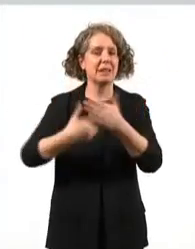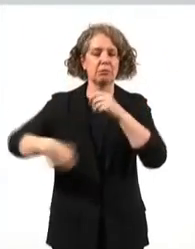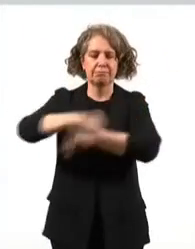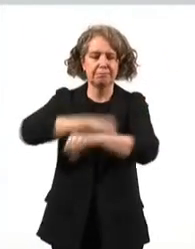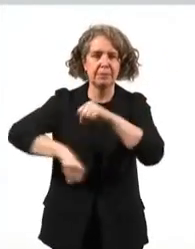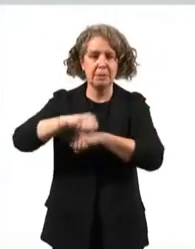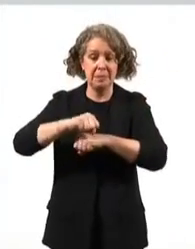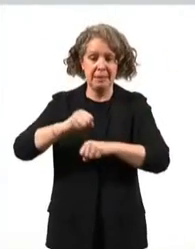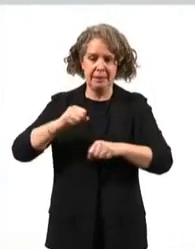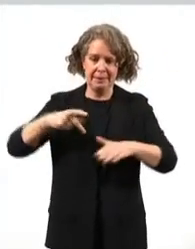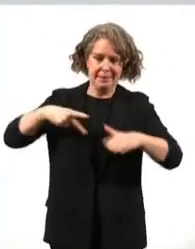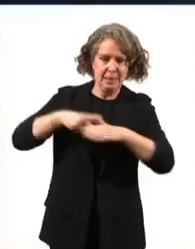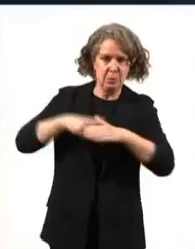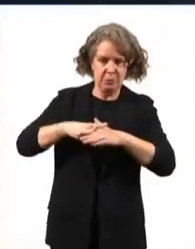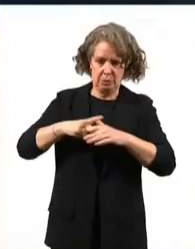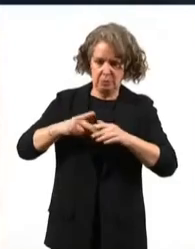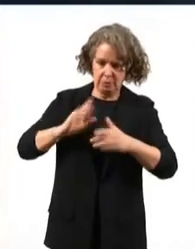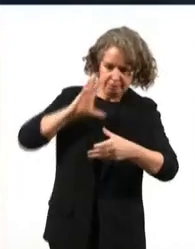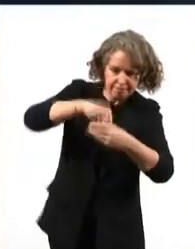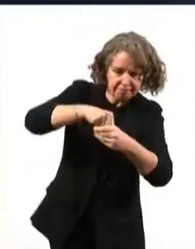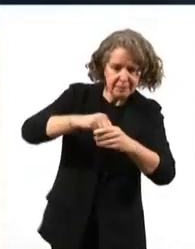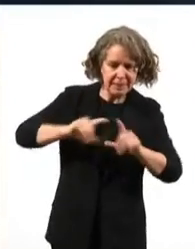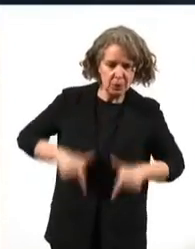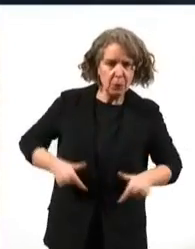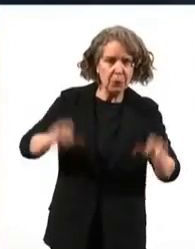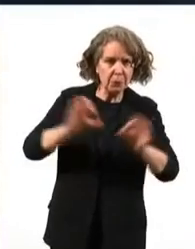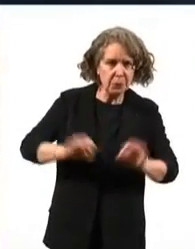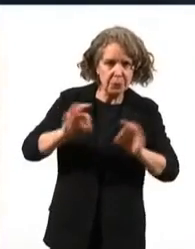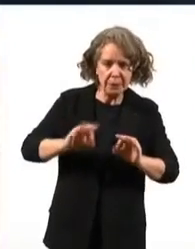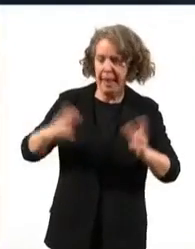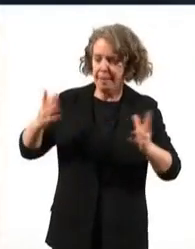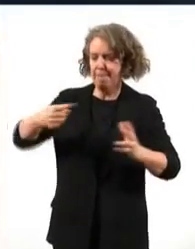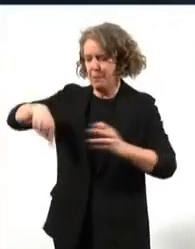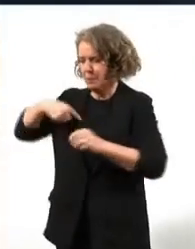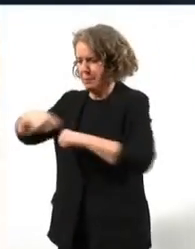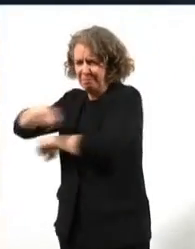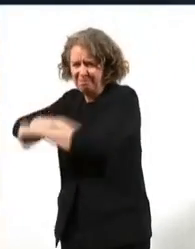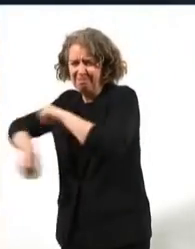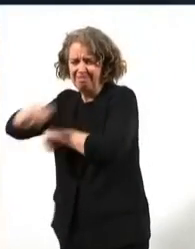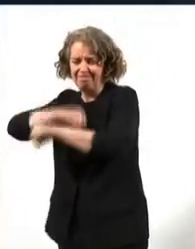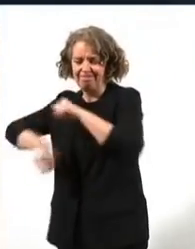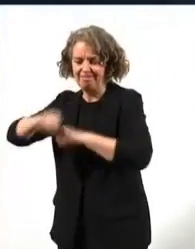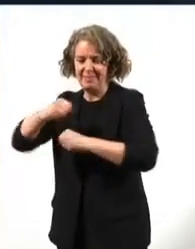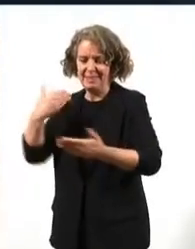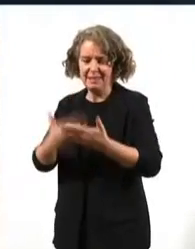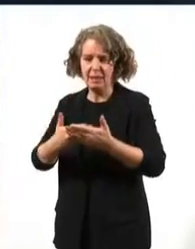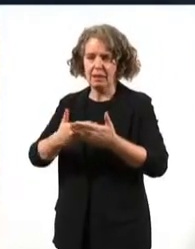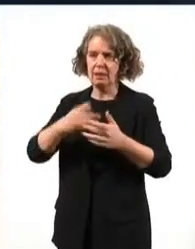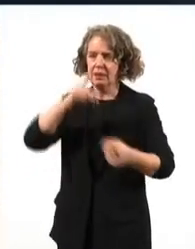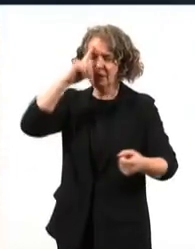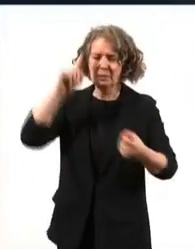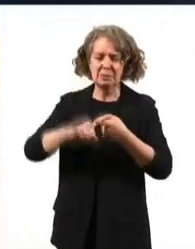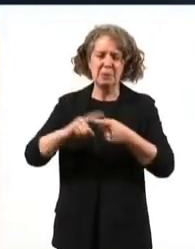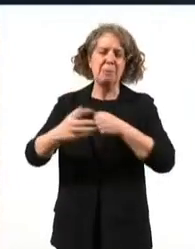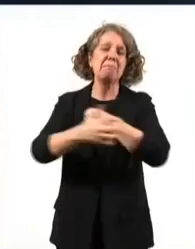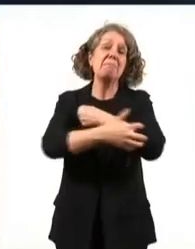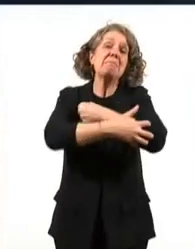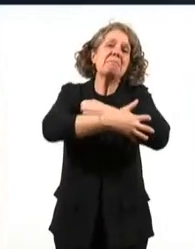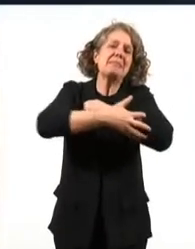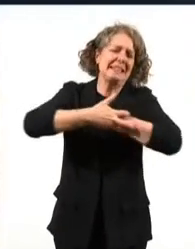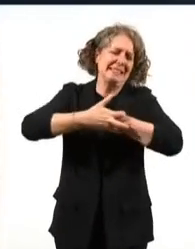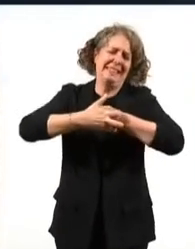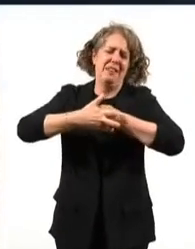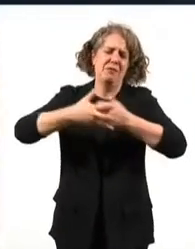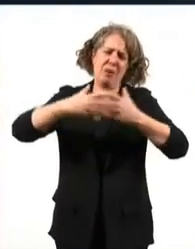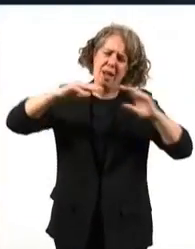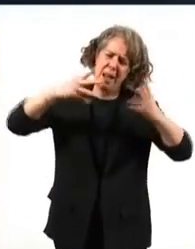début de parcours. Et donc, on s'organise entre nous pour, avec l'objectif dans quelques années de détruire la misère, comme disait Victor Hugo.